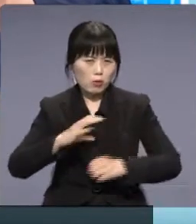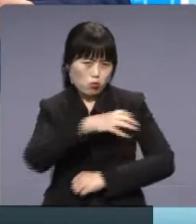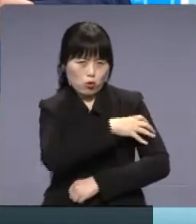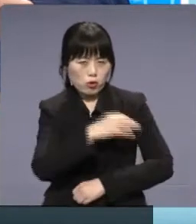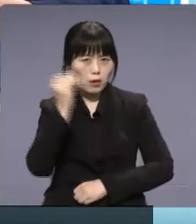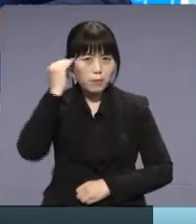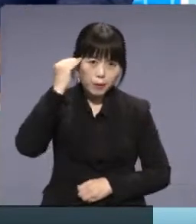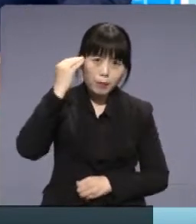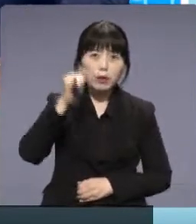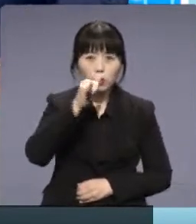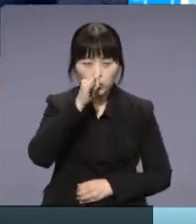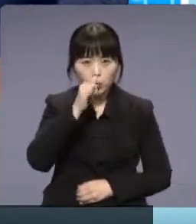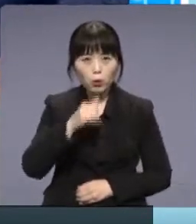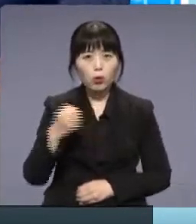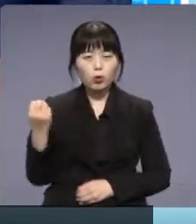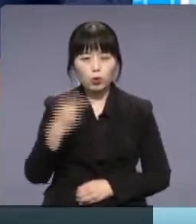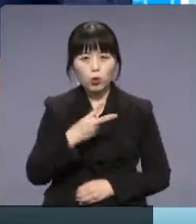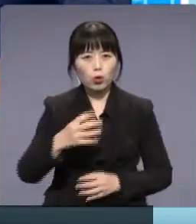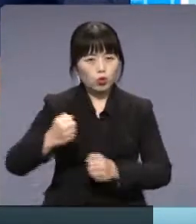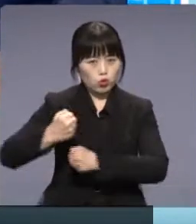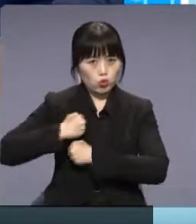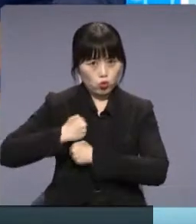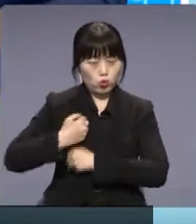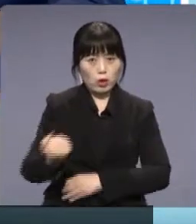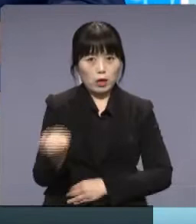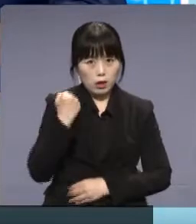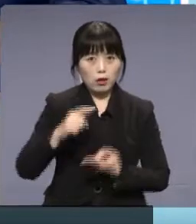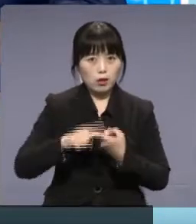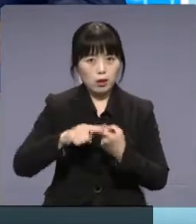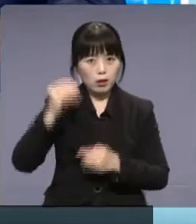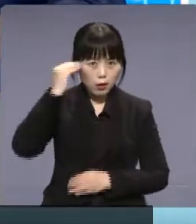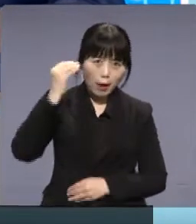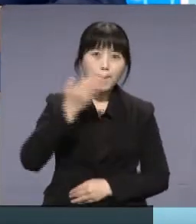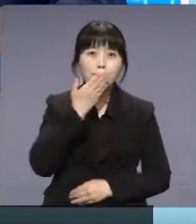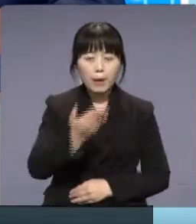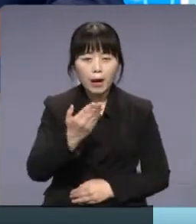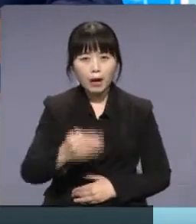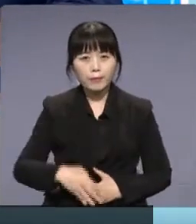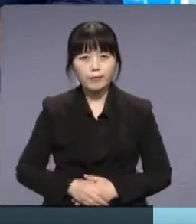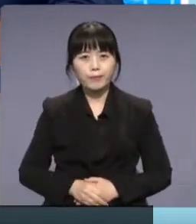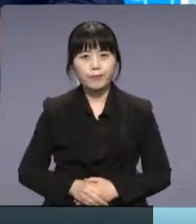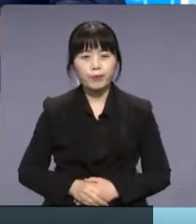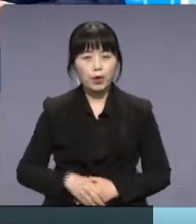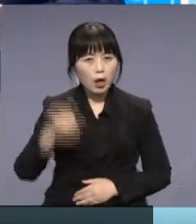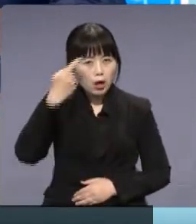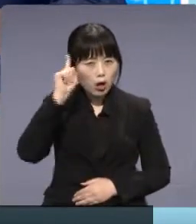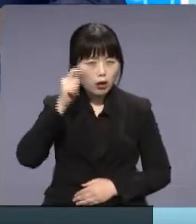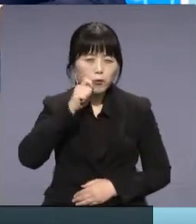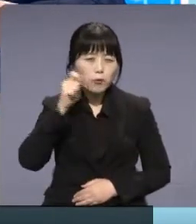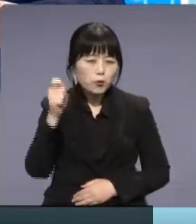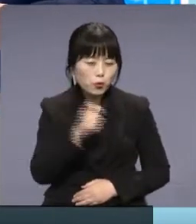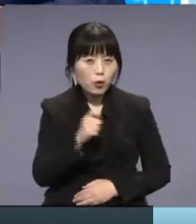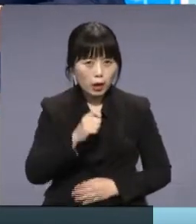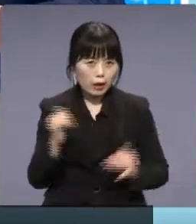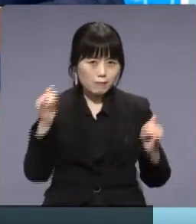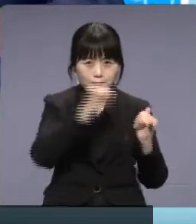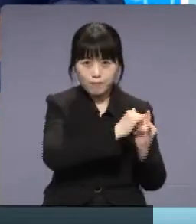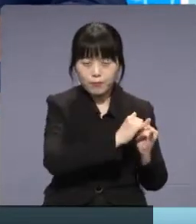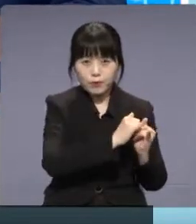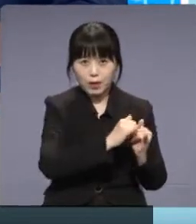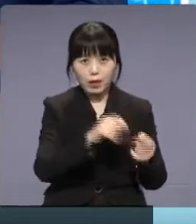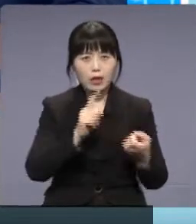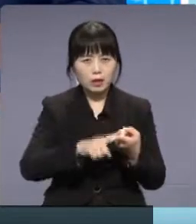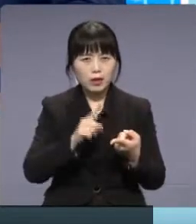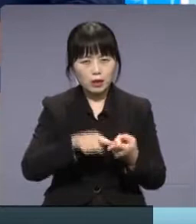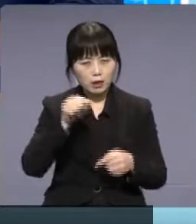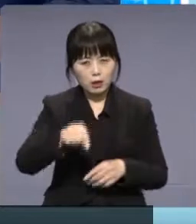침해되기도 하고, 중요한 게 군사력에 의해서도 침해될 수 있다. 이거는 저는 아마 이게 러시아의 우크라이나 침략, 이런 게